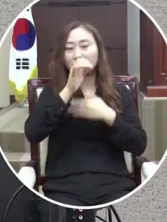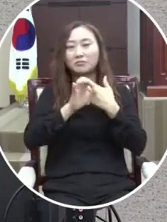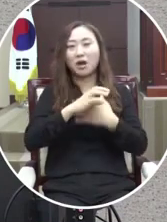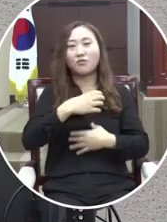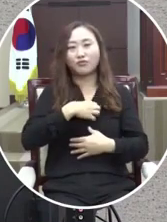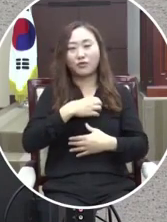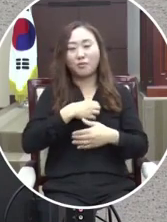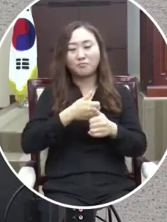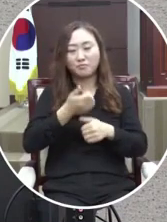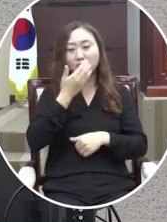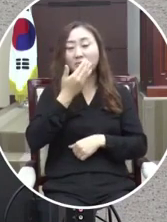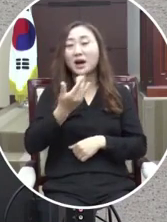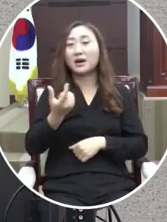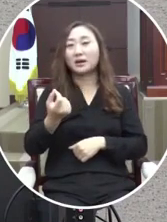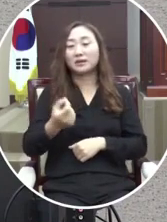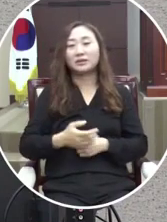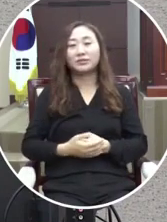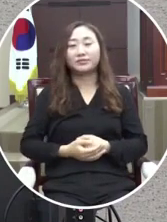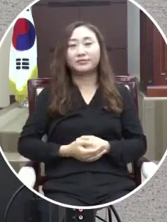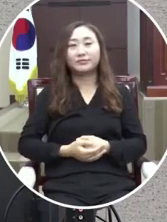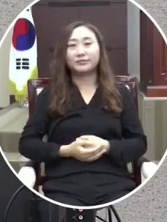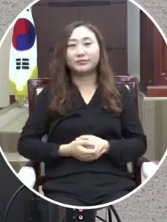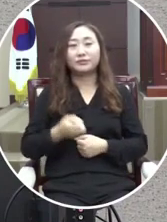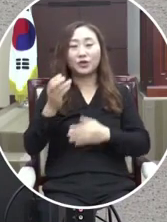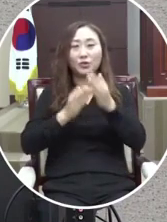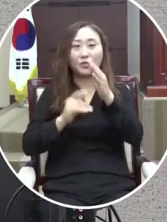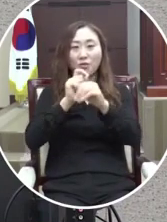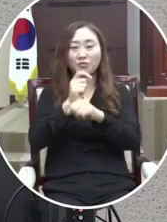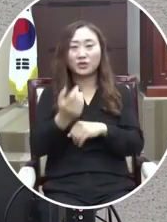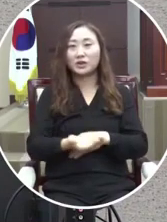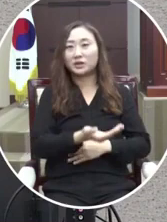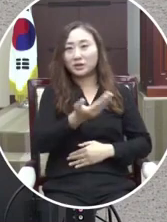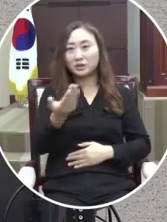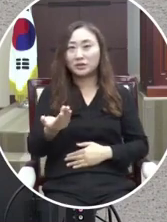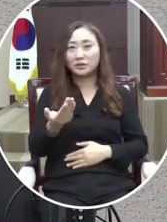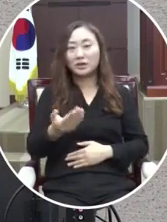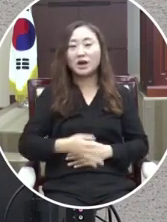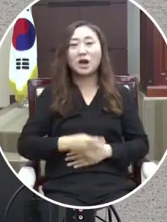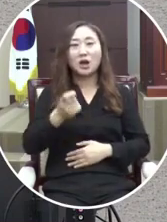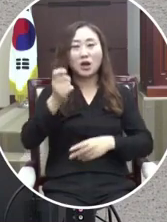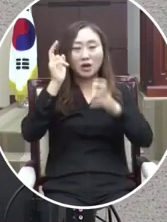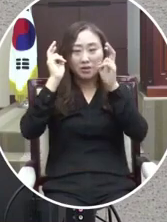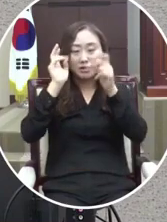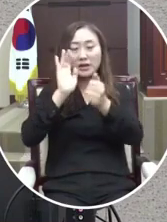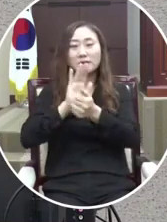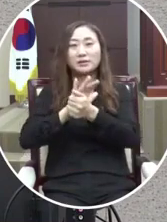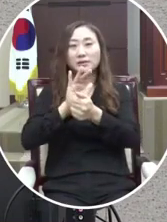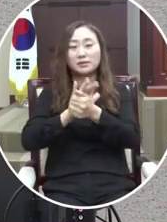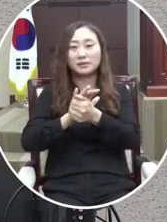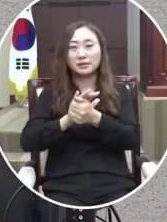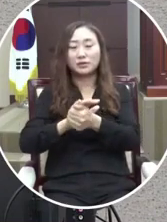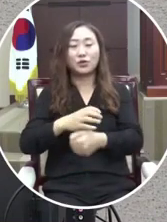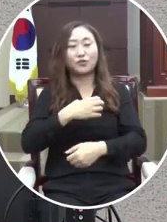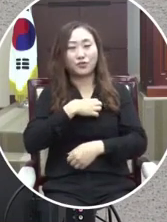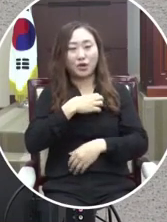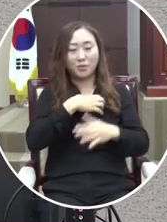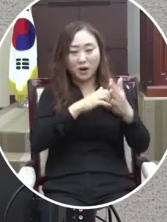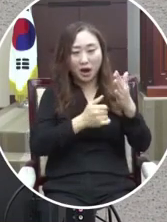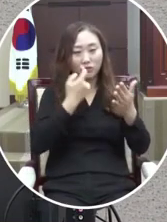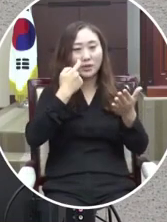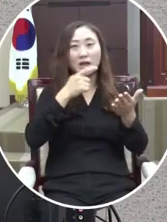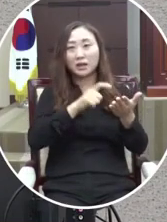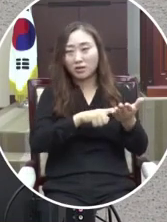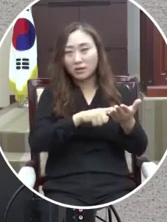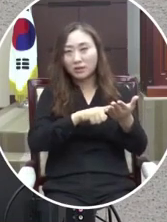극복해 나가야 할 것입니다. 또한 집행부 공무원 여러분께서는 소상공인 지원, 위기가구 발굴 지원